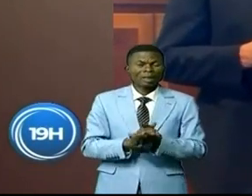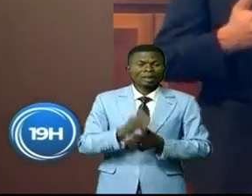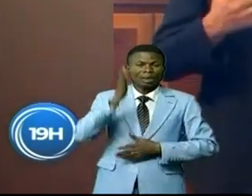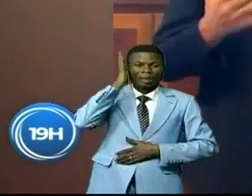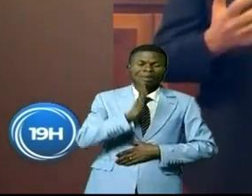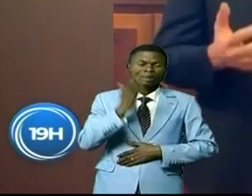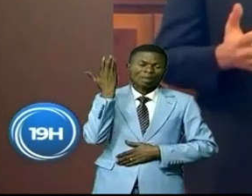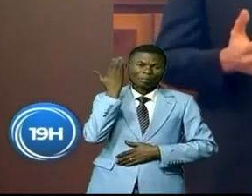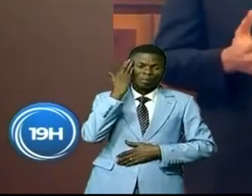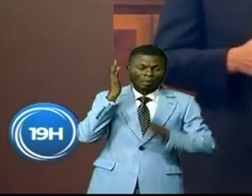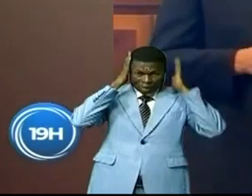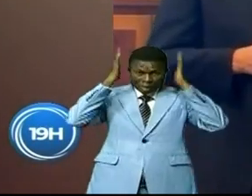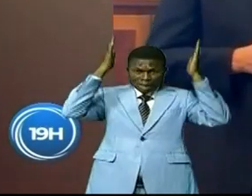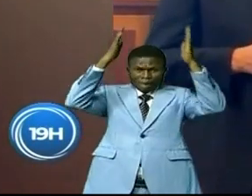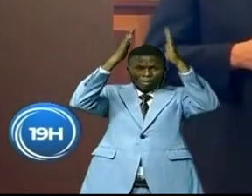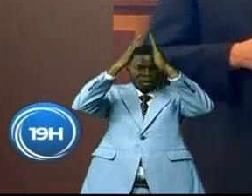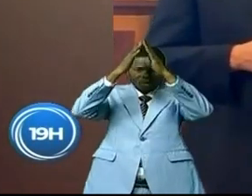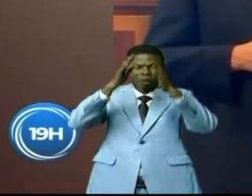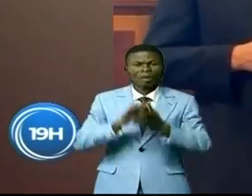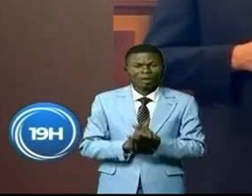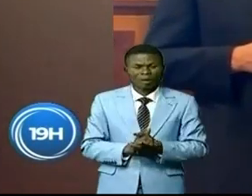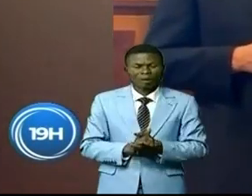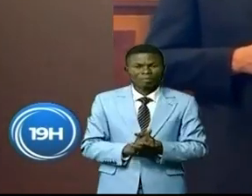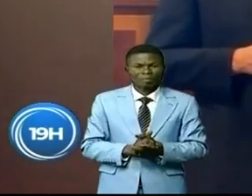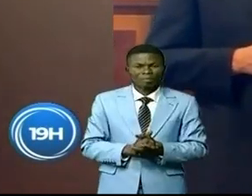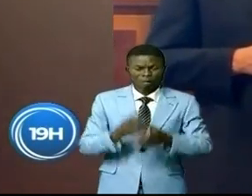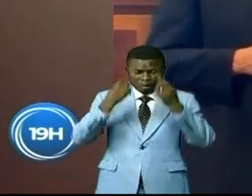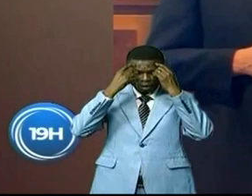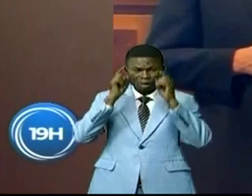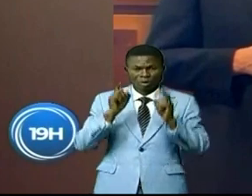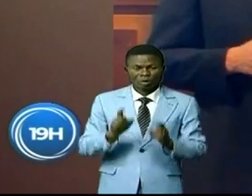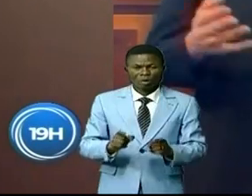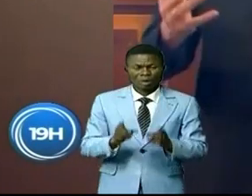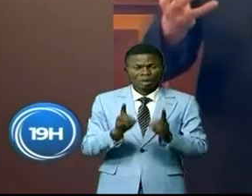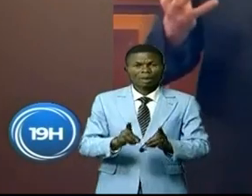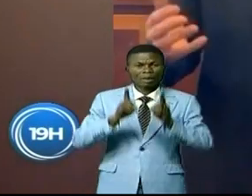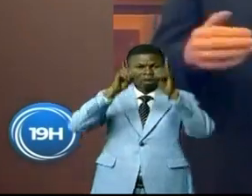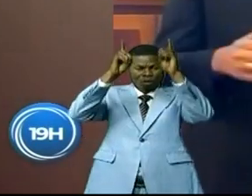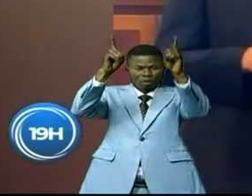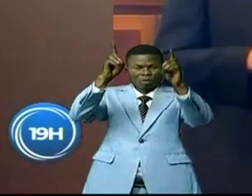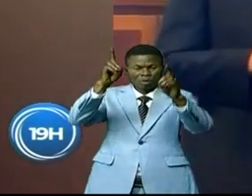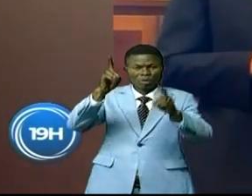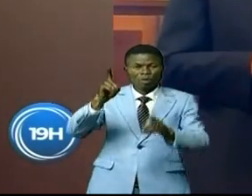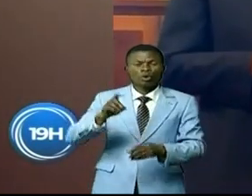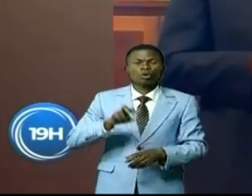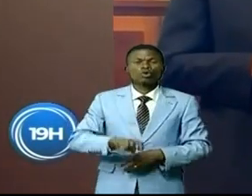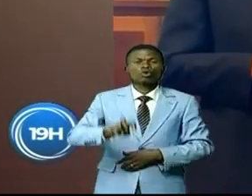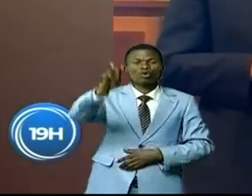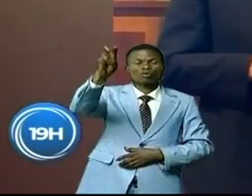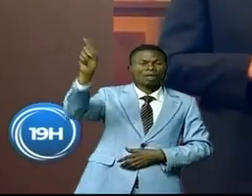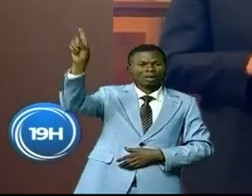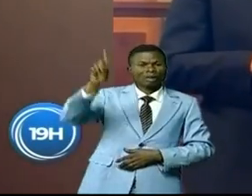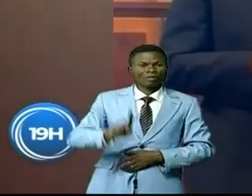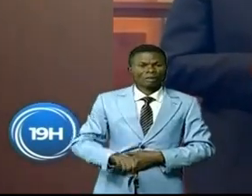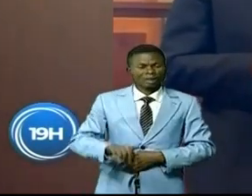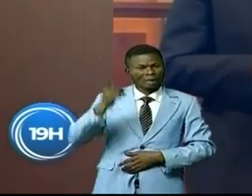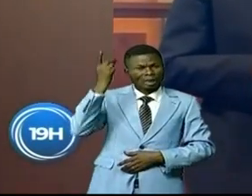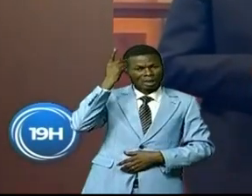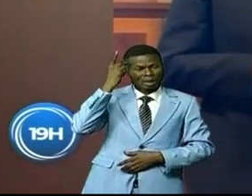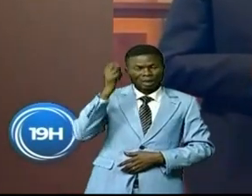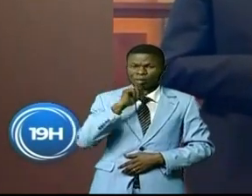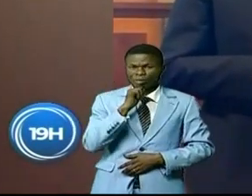son grand regret, et a décidé de reporter, était contraint de reporter son voyage en RDC du